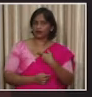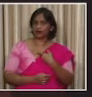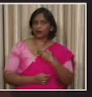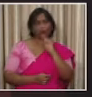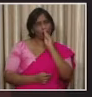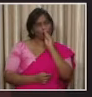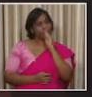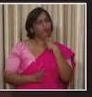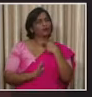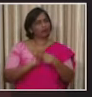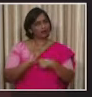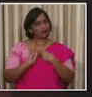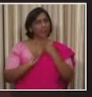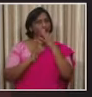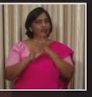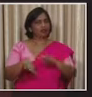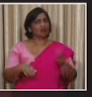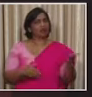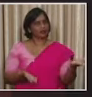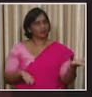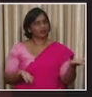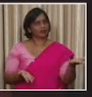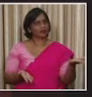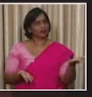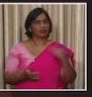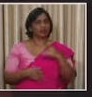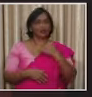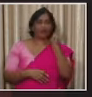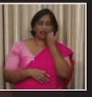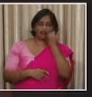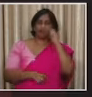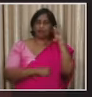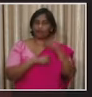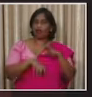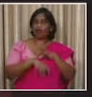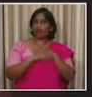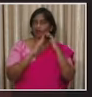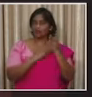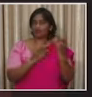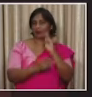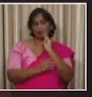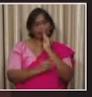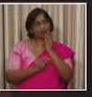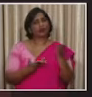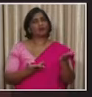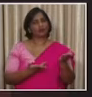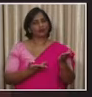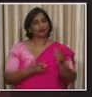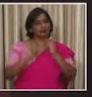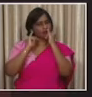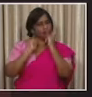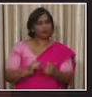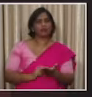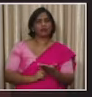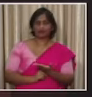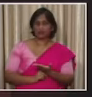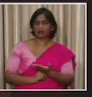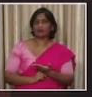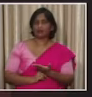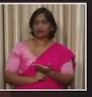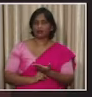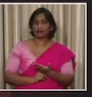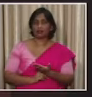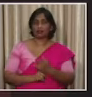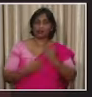අපේ රටේ පාසල් දූ දරුවන්ට, ගිලන් වෙච්ච ජනතාවට රෝහල් පද්ධතියට මේ කරන අසාධාරණය. මෙතන